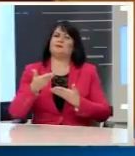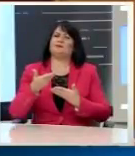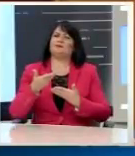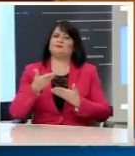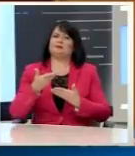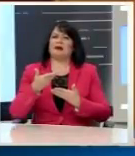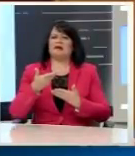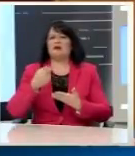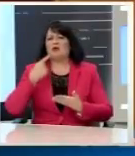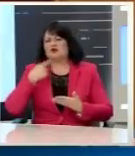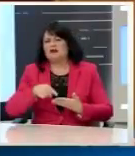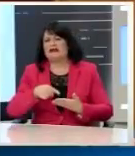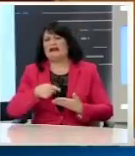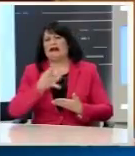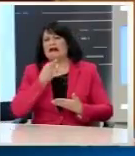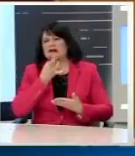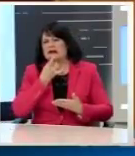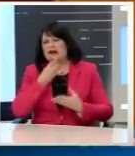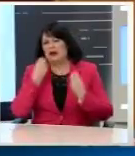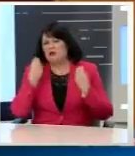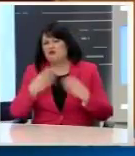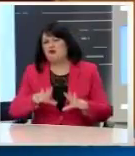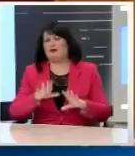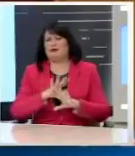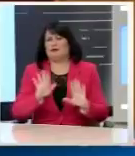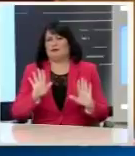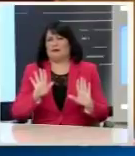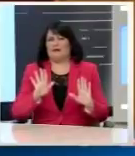πικρόχολα και δηλητηριώδη